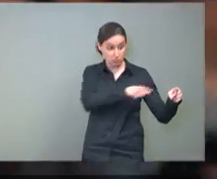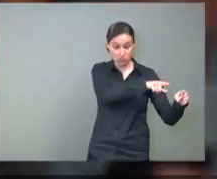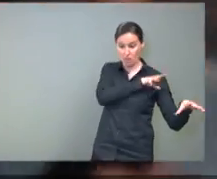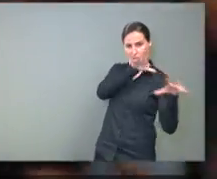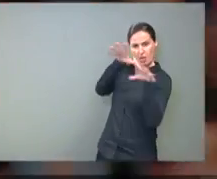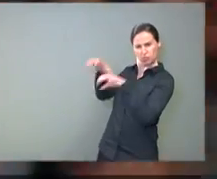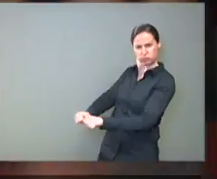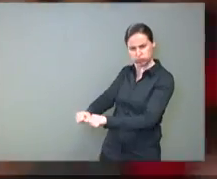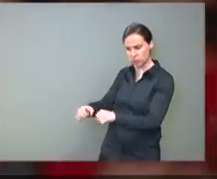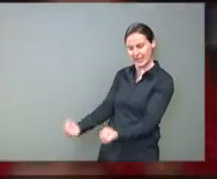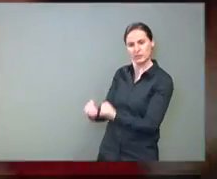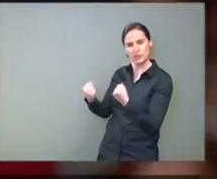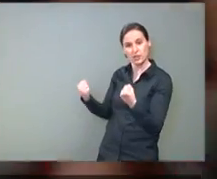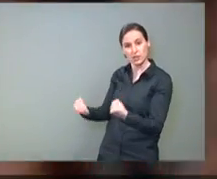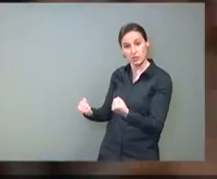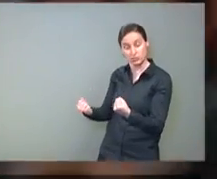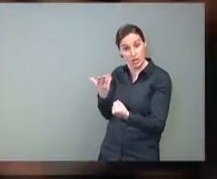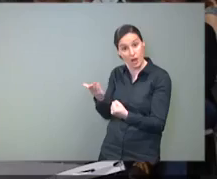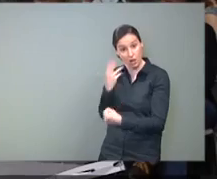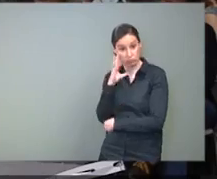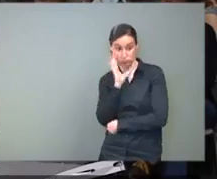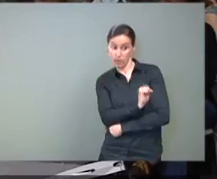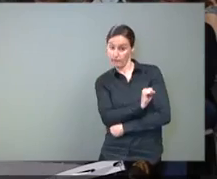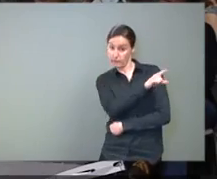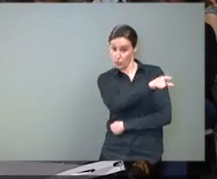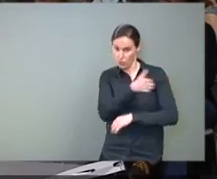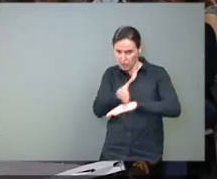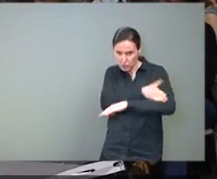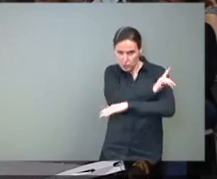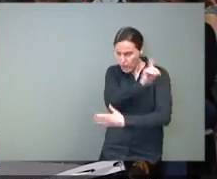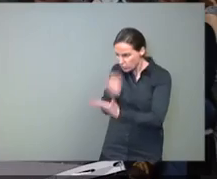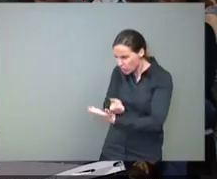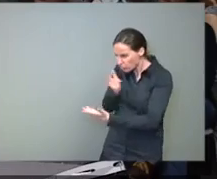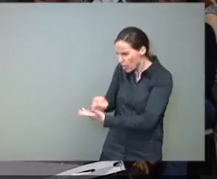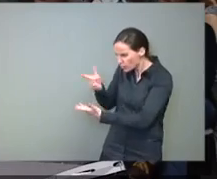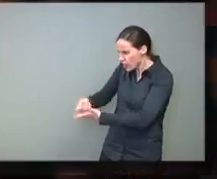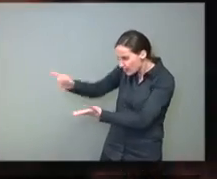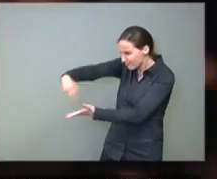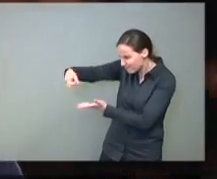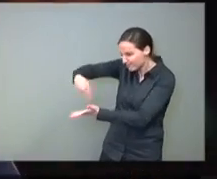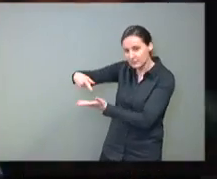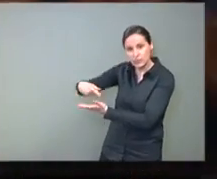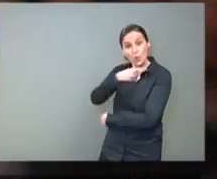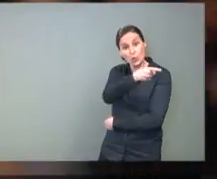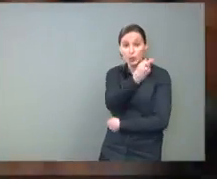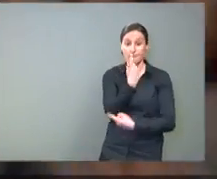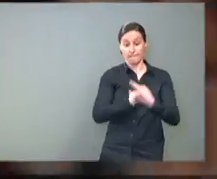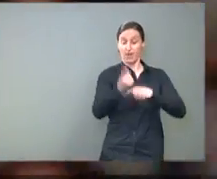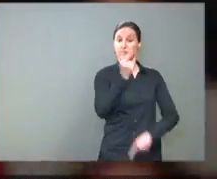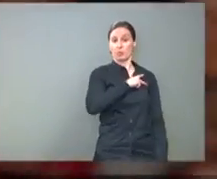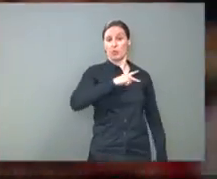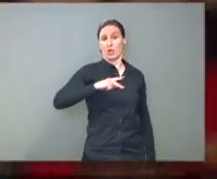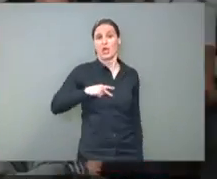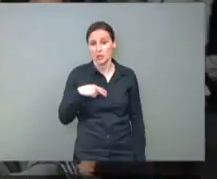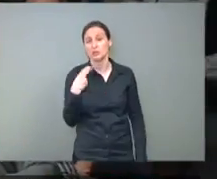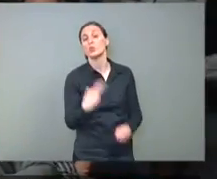voit, pas toujours, ils achètent des actions, ils deviennent propriétaires, ce sont des LBO, ça s'appelle comme ça, c'est un nom en anglais, peu